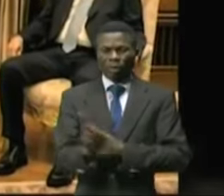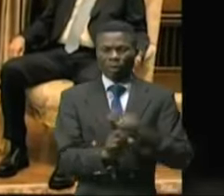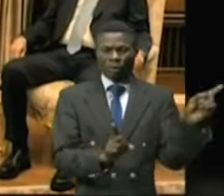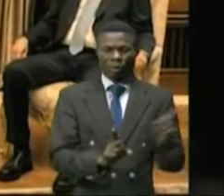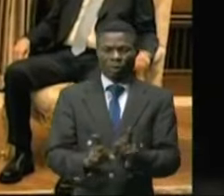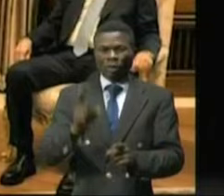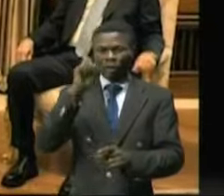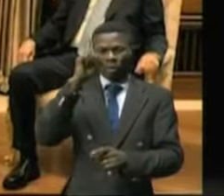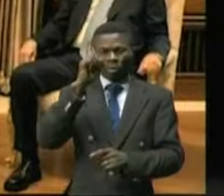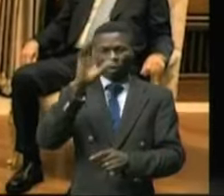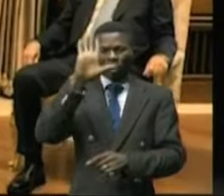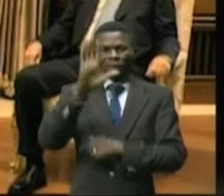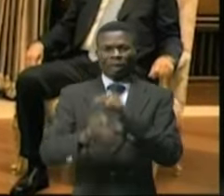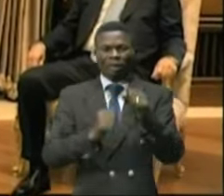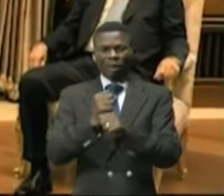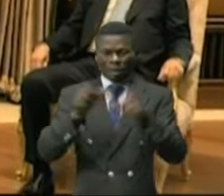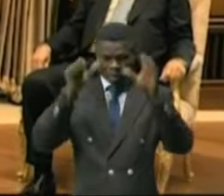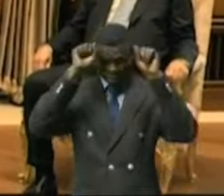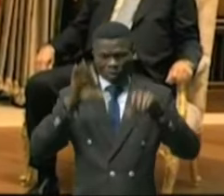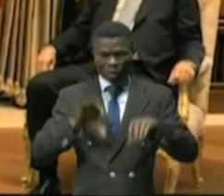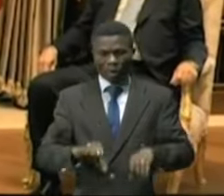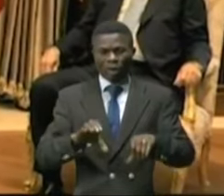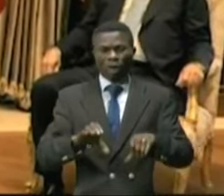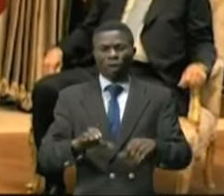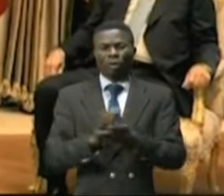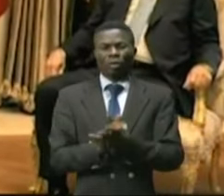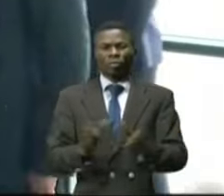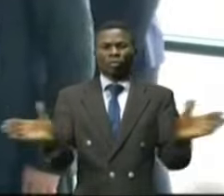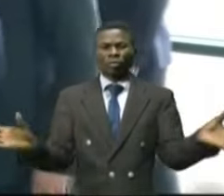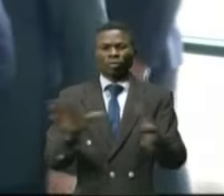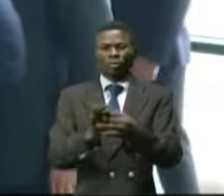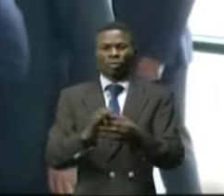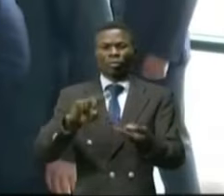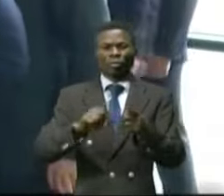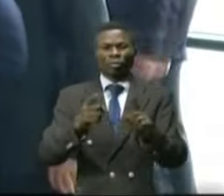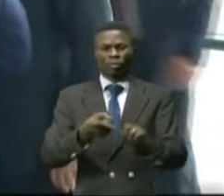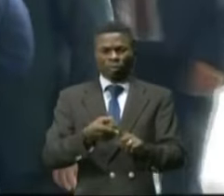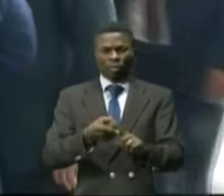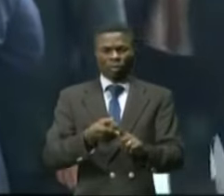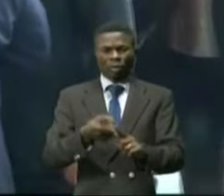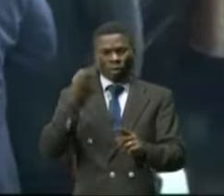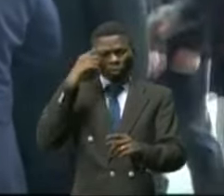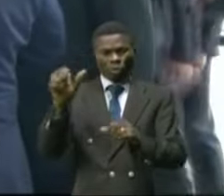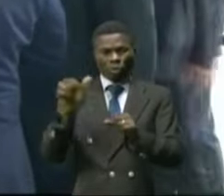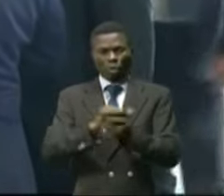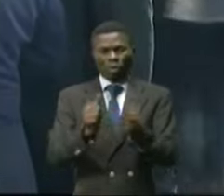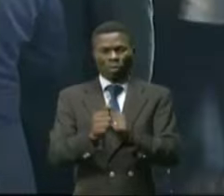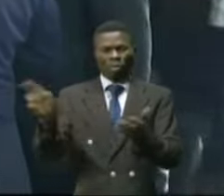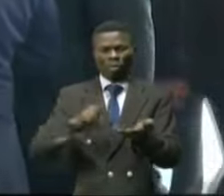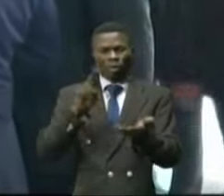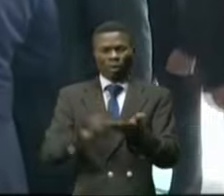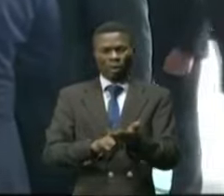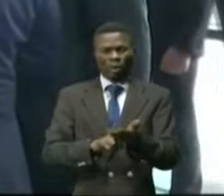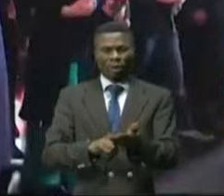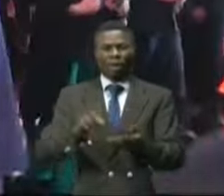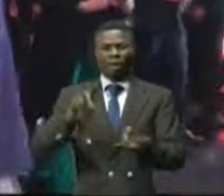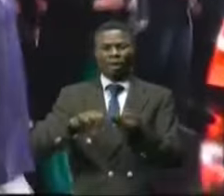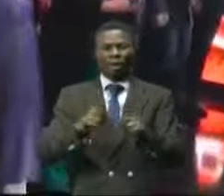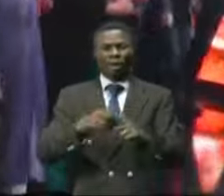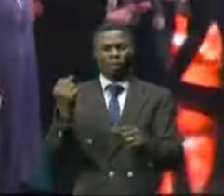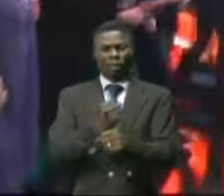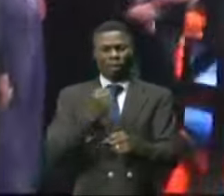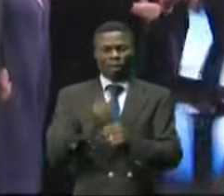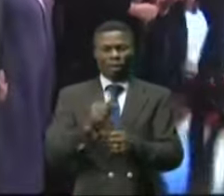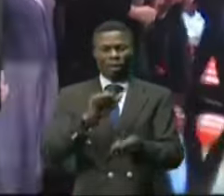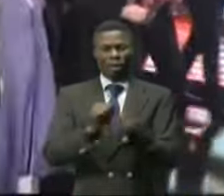mandat du président congolais, les deux pays ont renforcé leurs relations, débouchant sur la signature de plusieurs accords de coopération dans